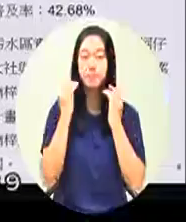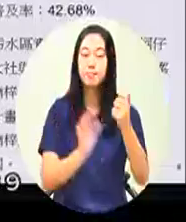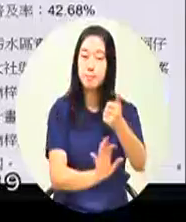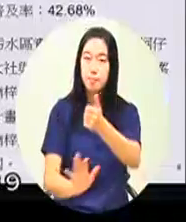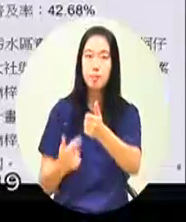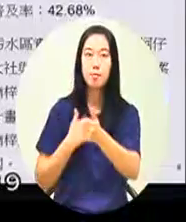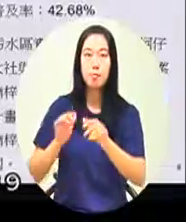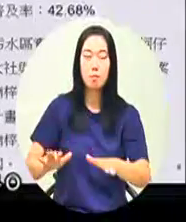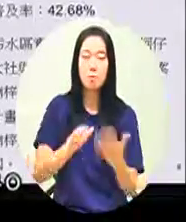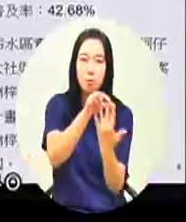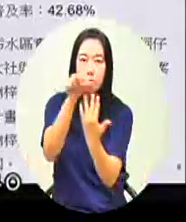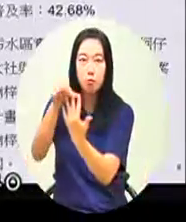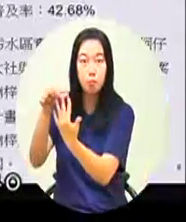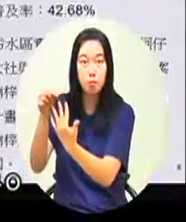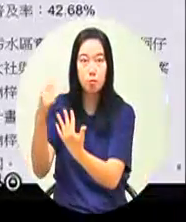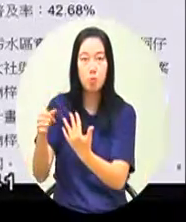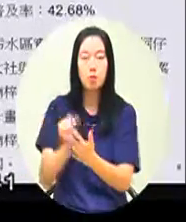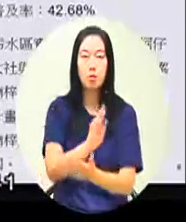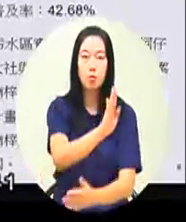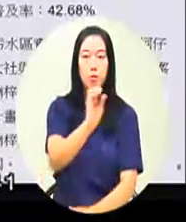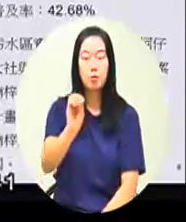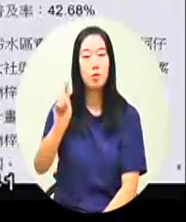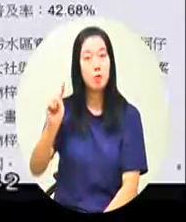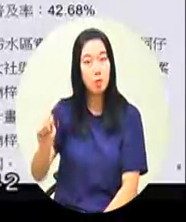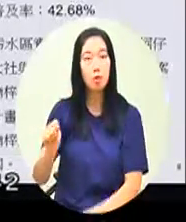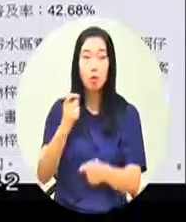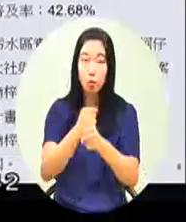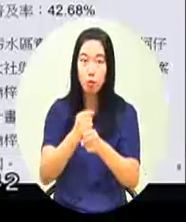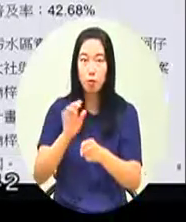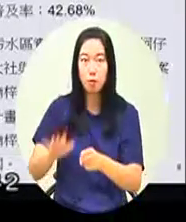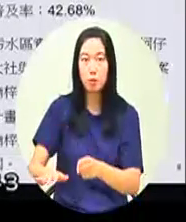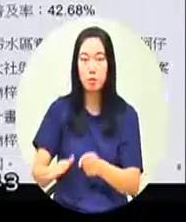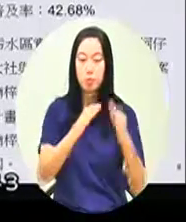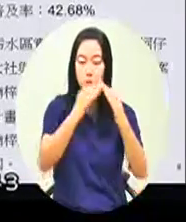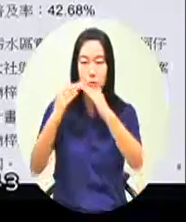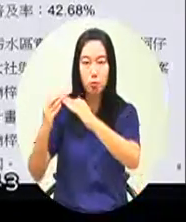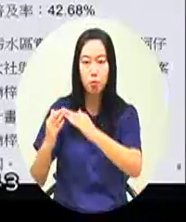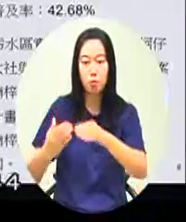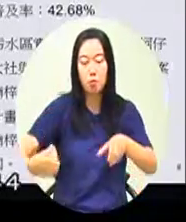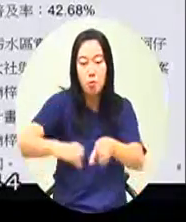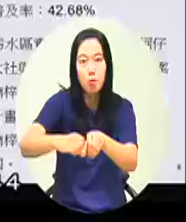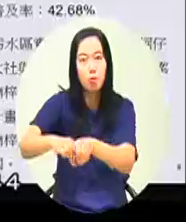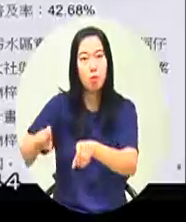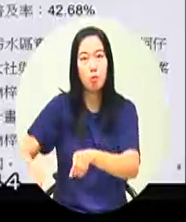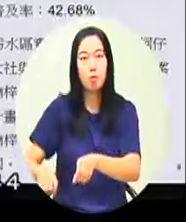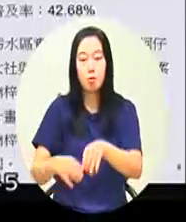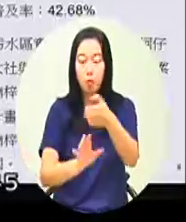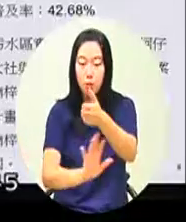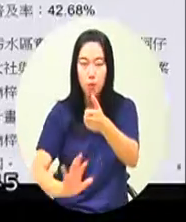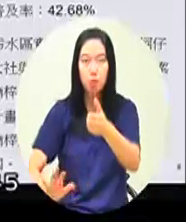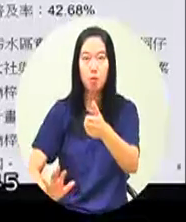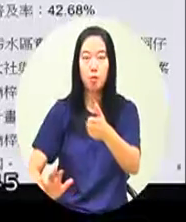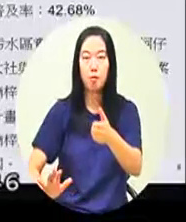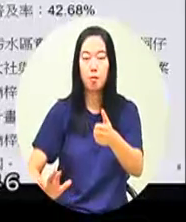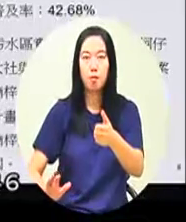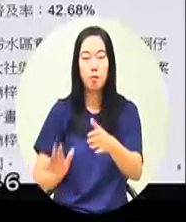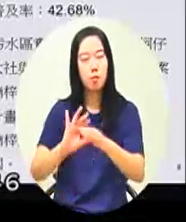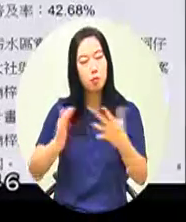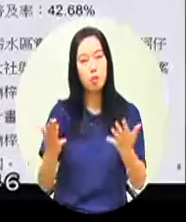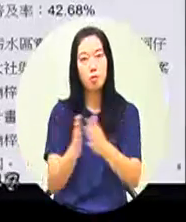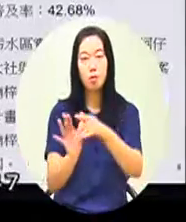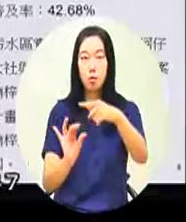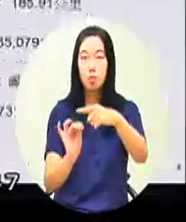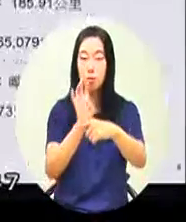前是采促餐 BOT 的方式来办理，那持续办理用户接管，目前系统的普及率是42.68%。